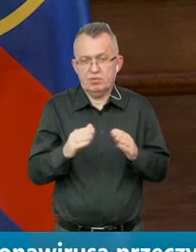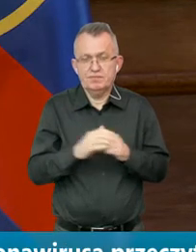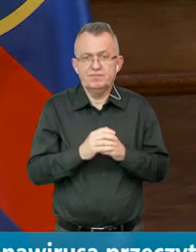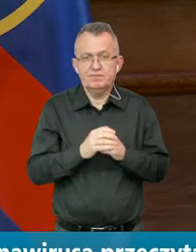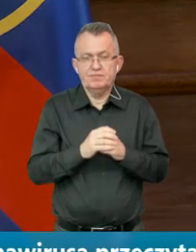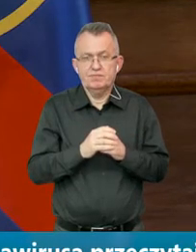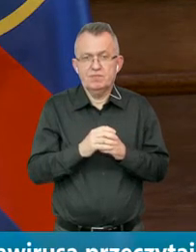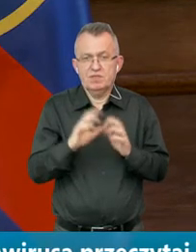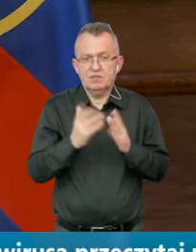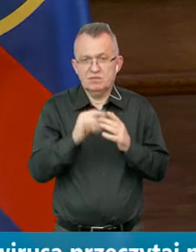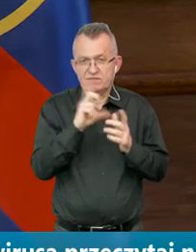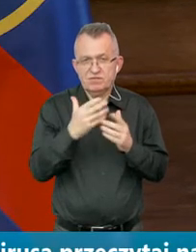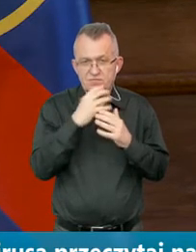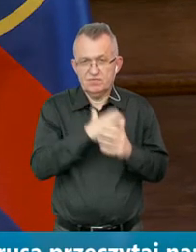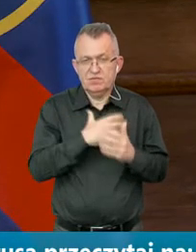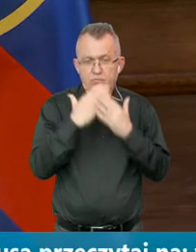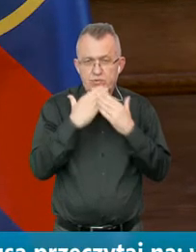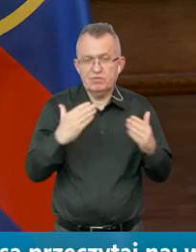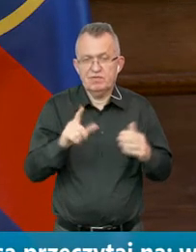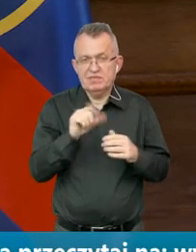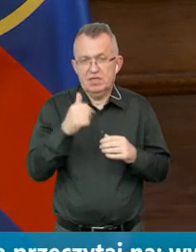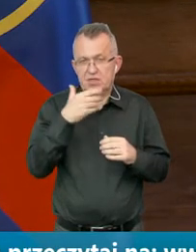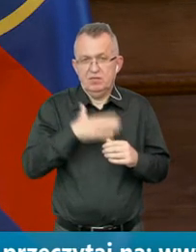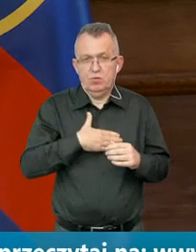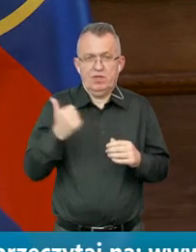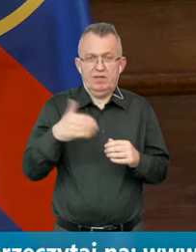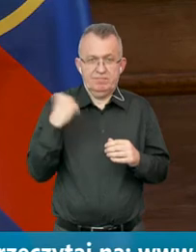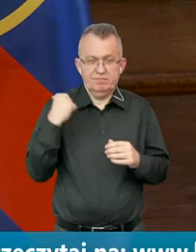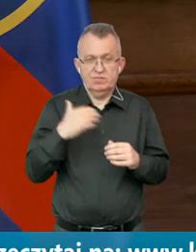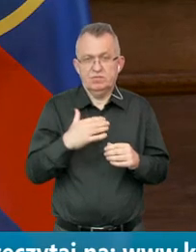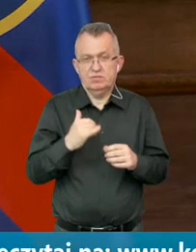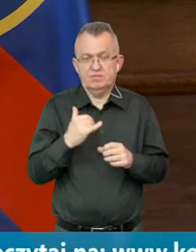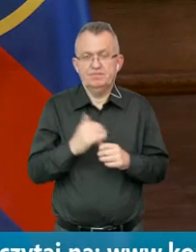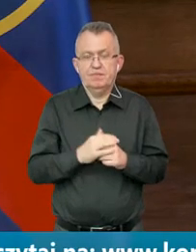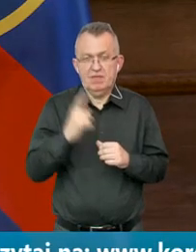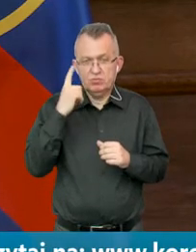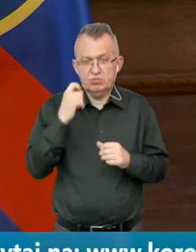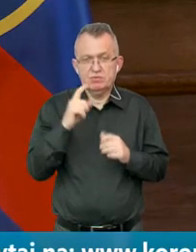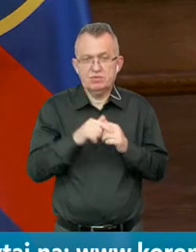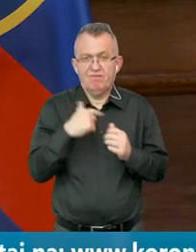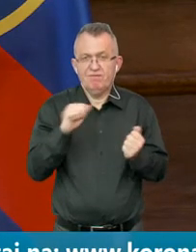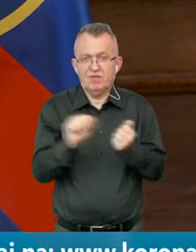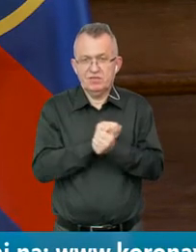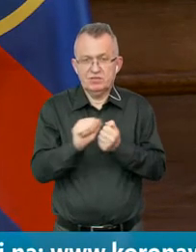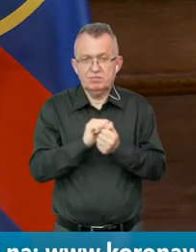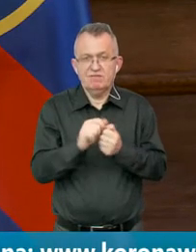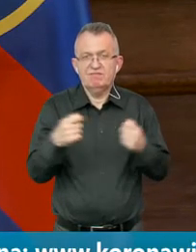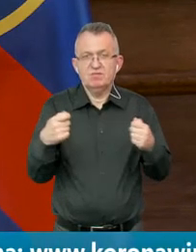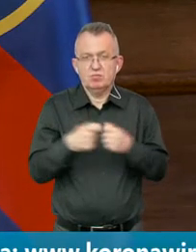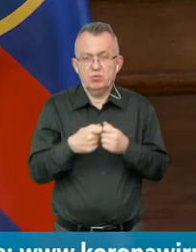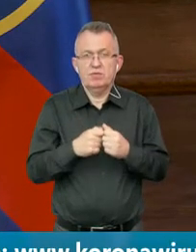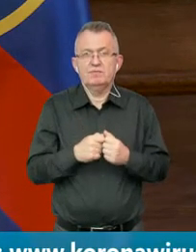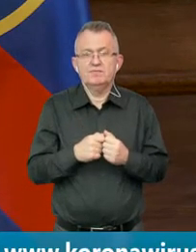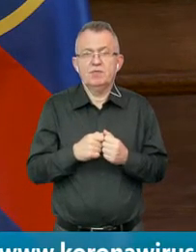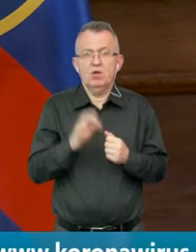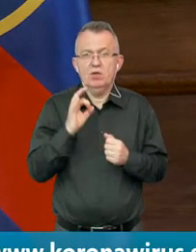też wszystkim podziękować za miniony weekend. Przypomnę, że walczyliśmy tutaj wspólnie